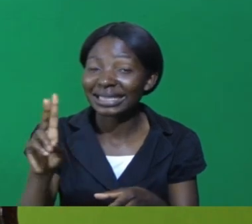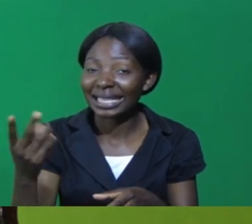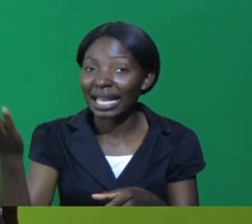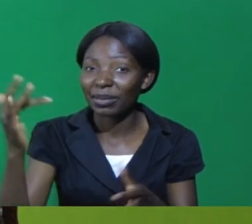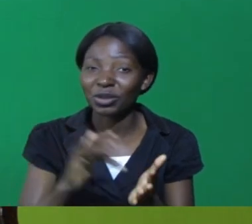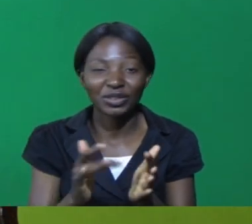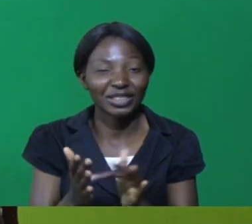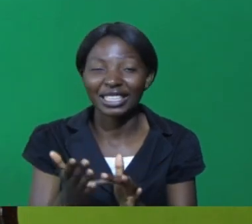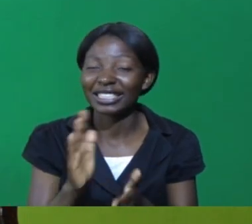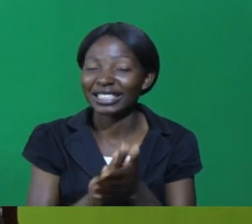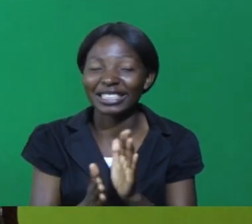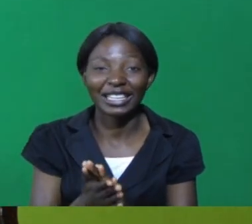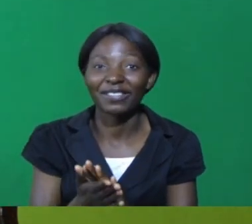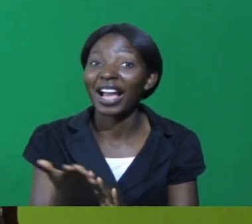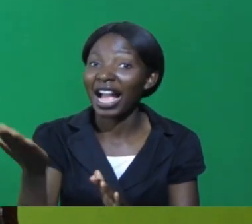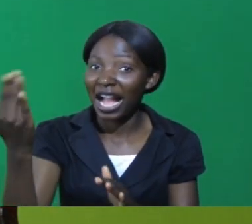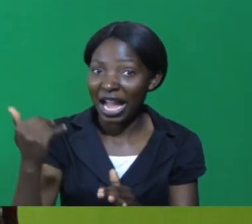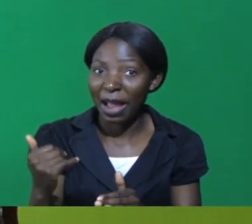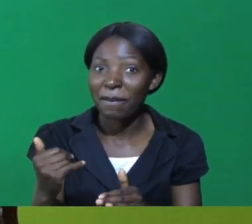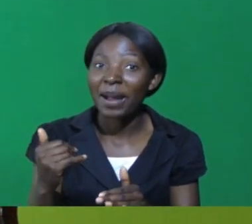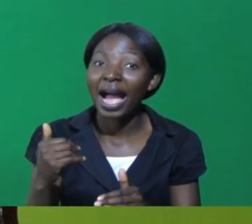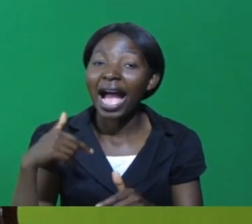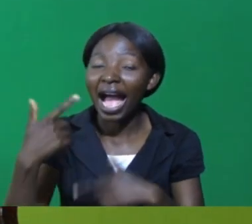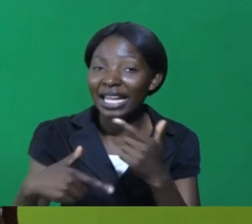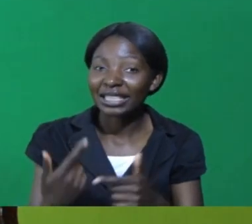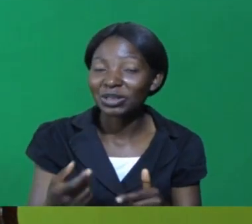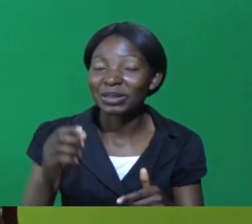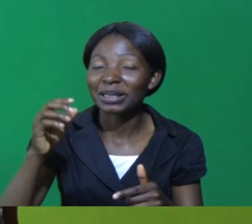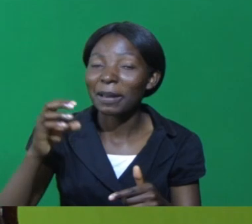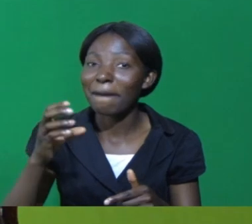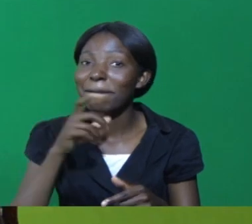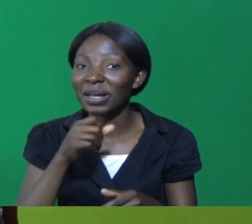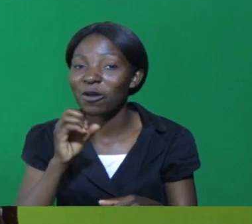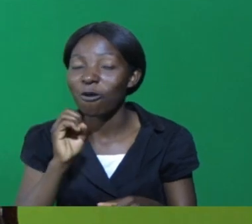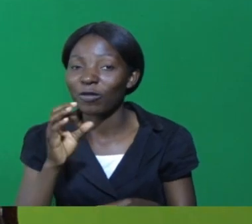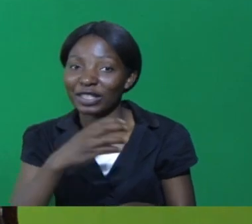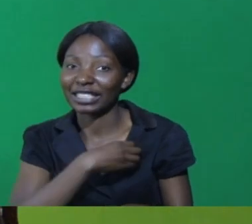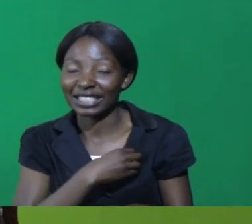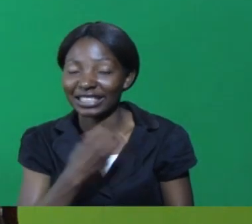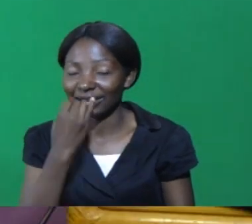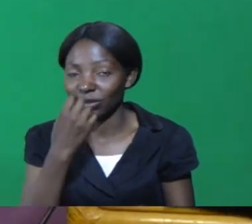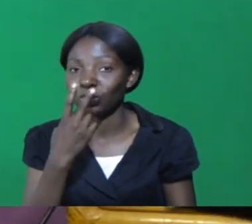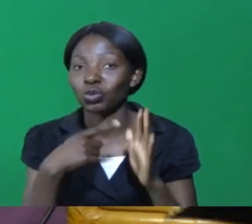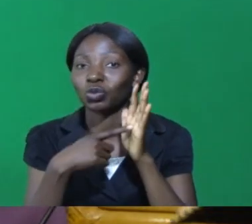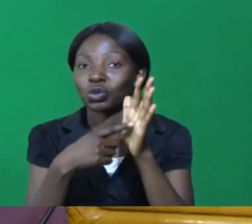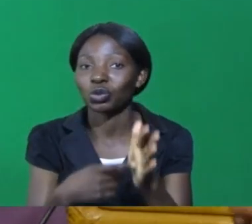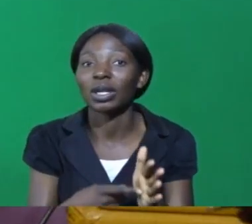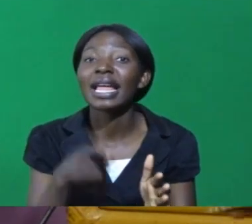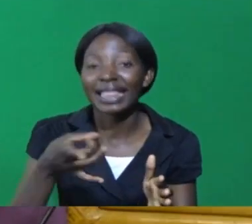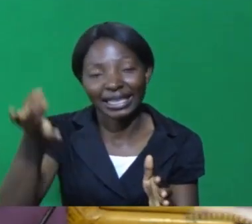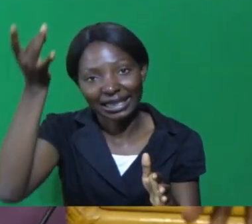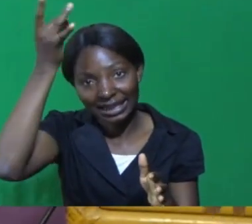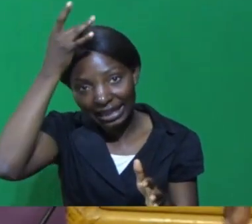kana kutsauka kusati kwatanga kuuya, nomunhu wezvivi mwanakomana wokurashika asati amboonekwa. Mambo